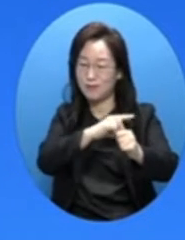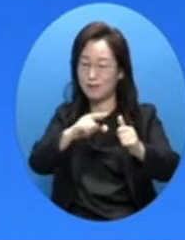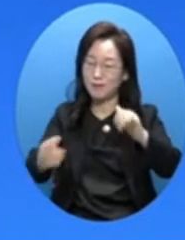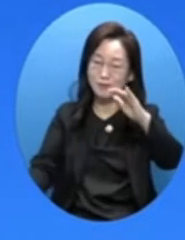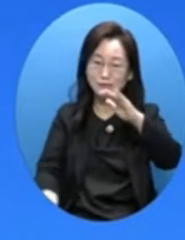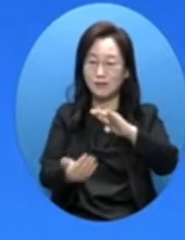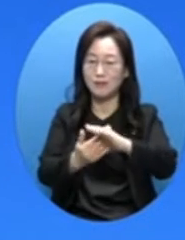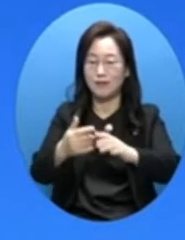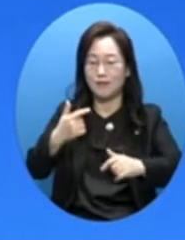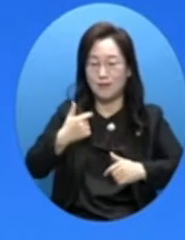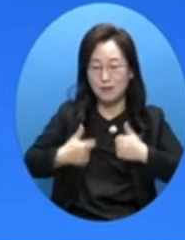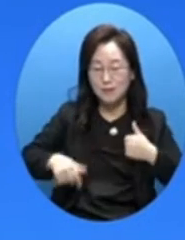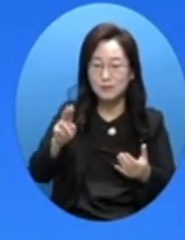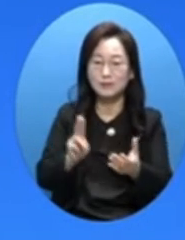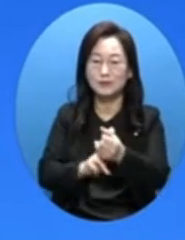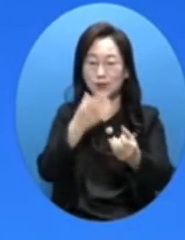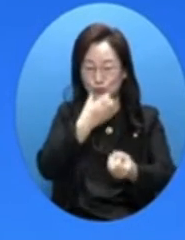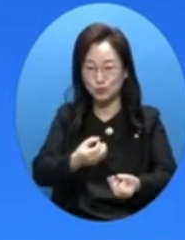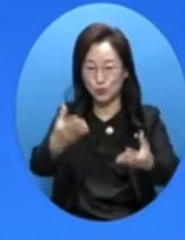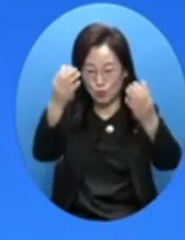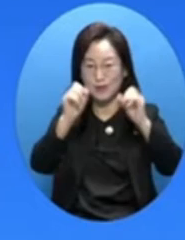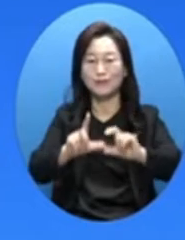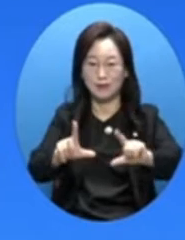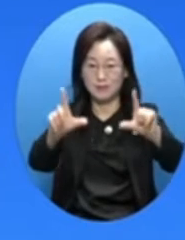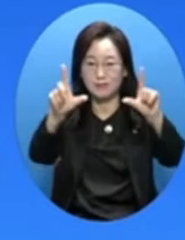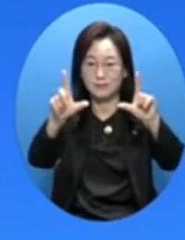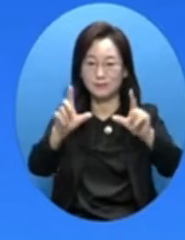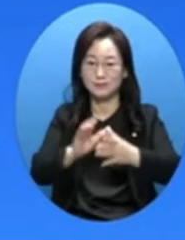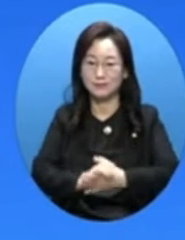기쁨의 날이요, 기적의 날이요, 축복의 날입니다.